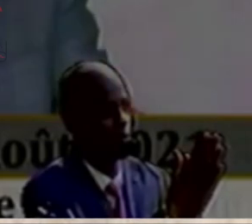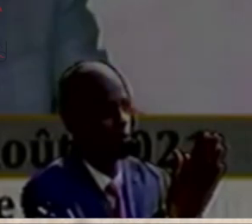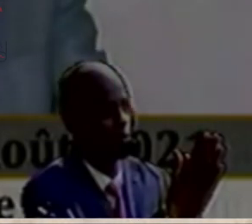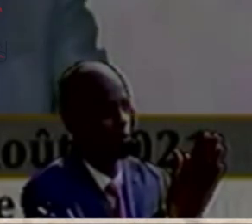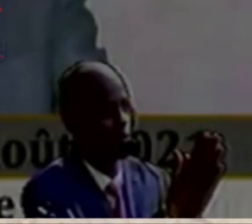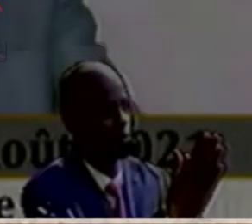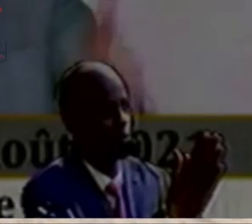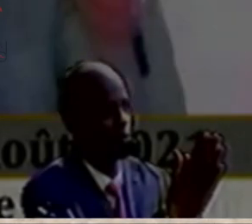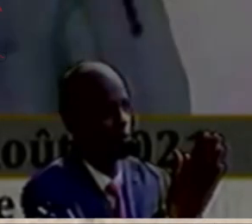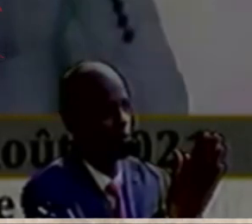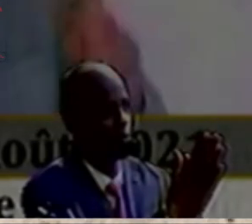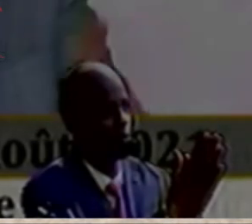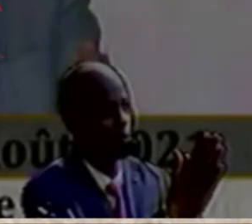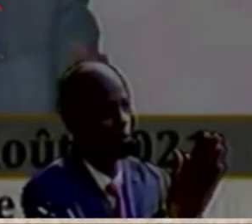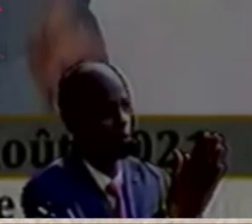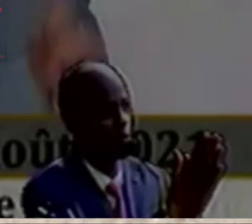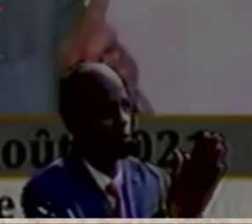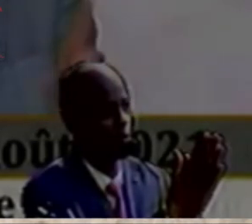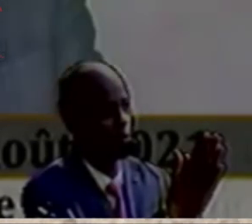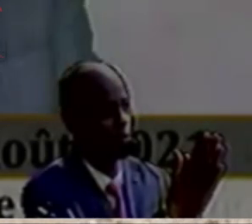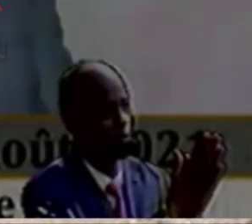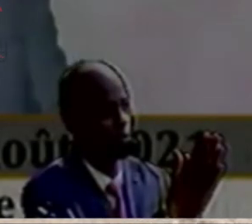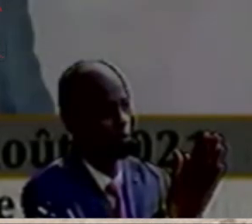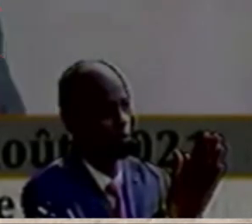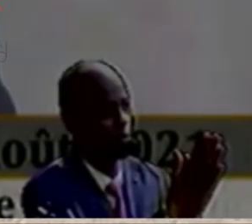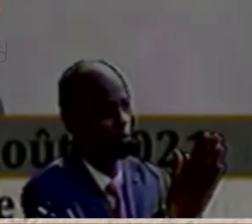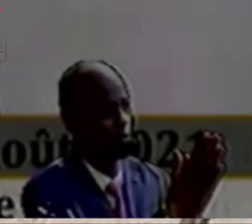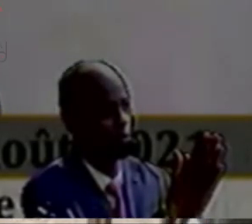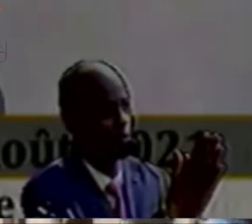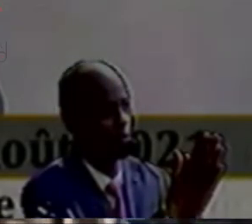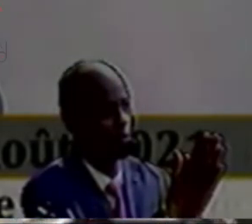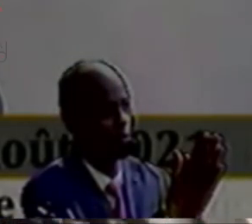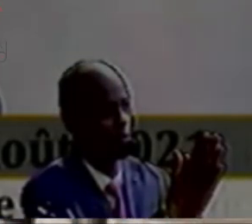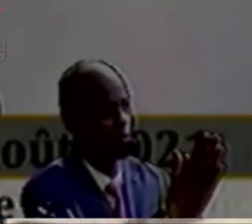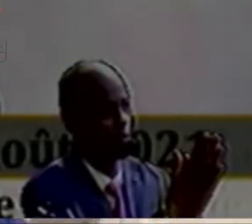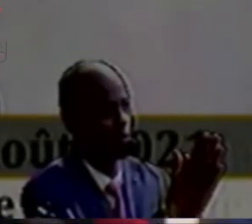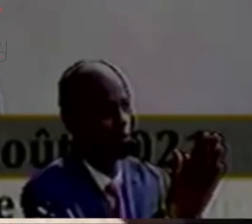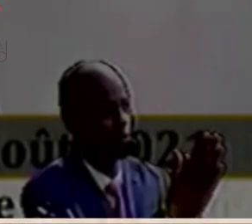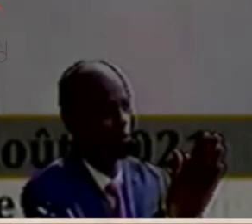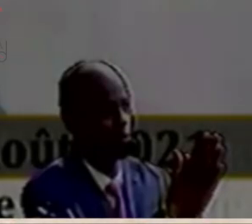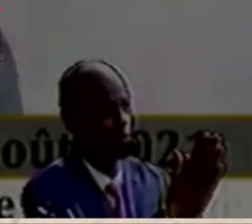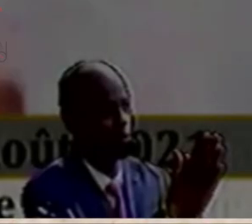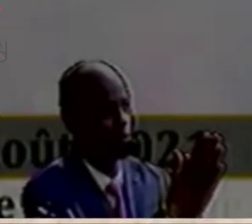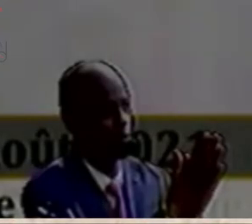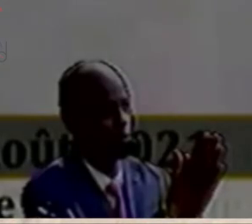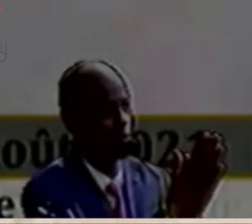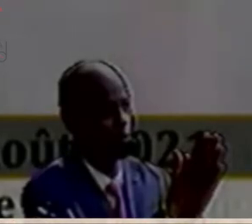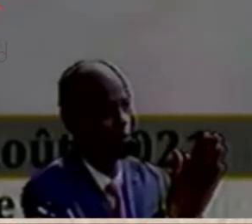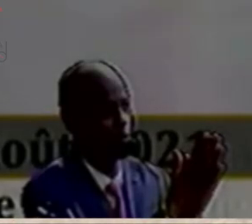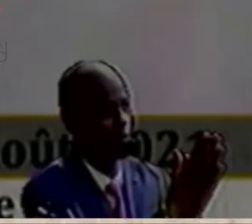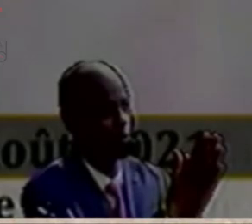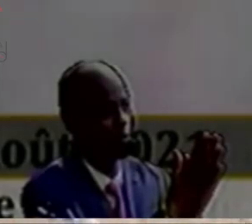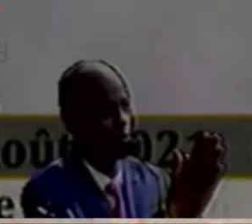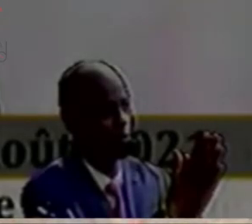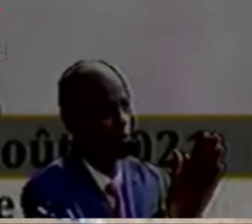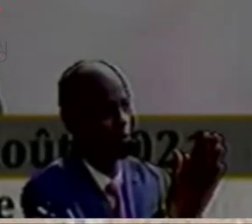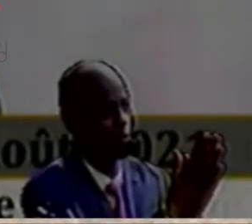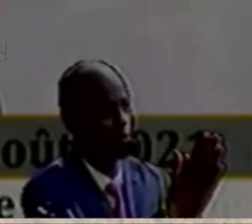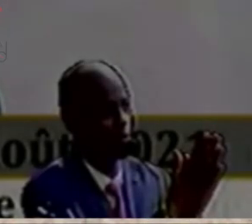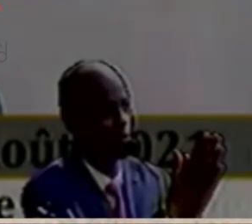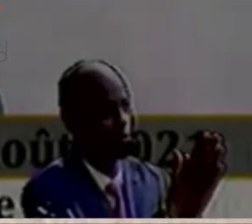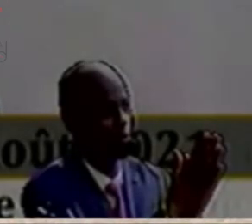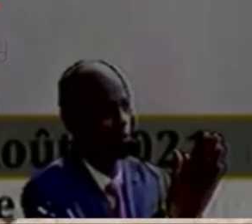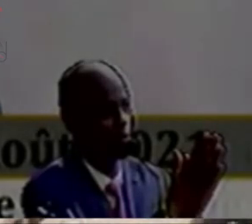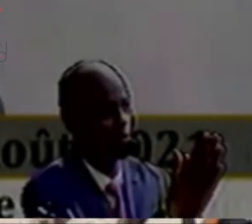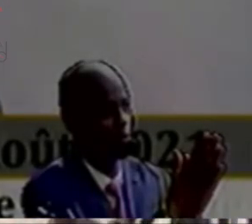ces enfants. On va devoir penser à eux. Et vite. C'est en gros le message que je voulais faire passer. Il viendra un moment où nous ferons un bilan